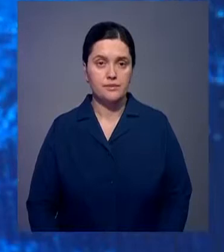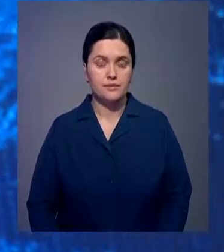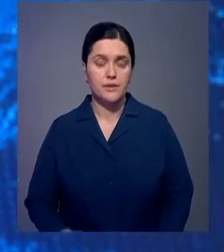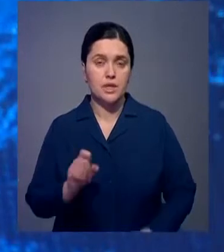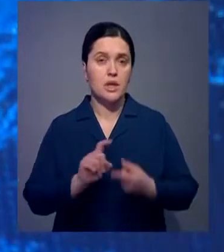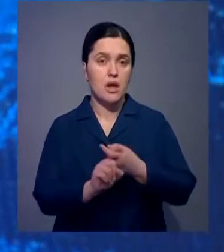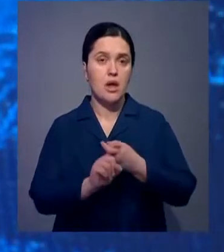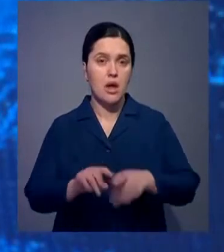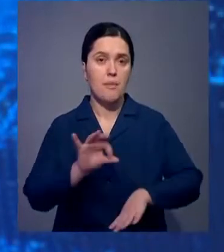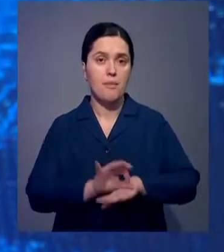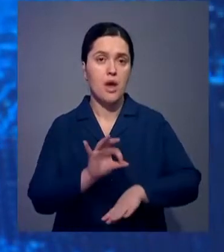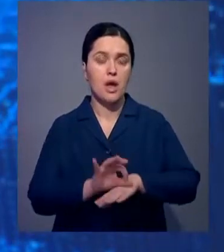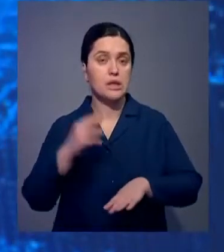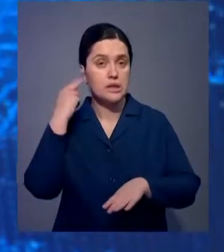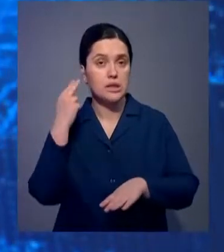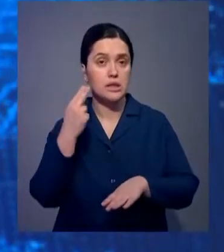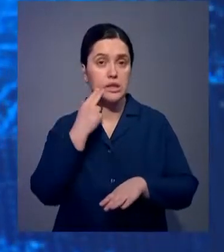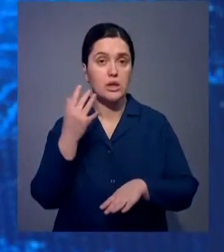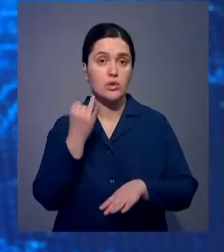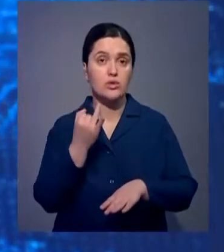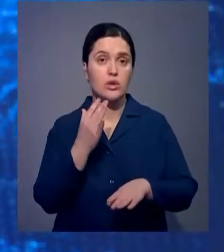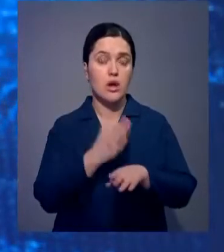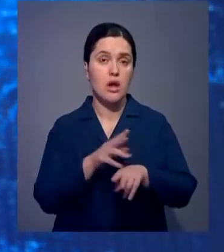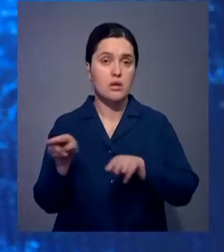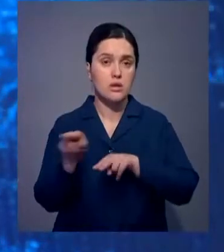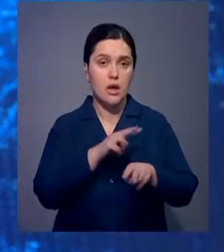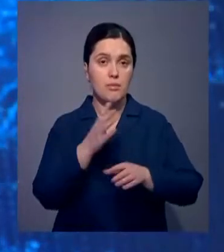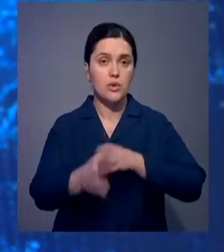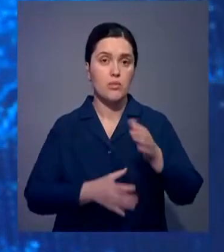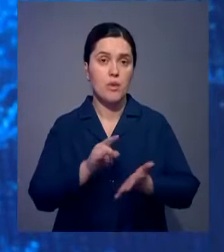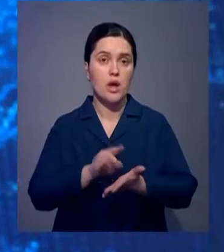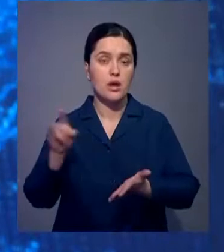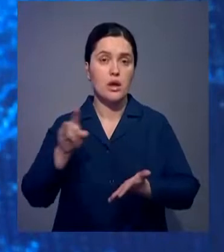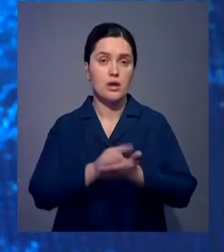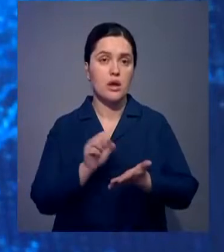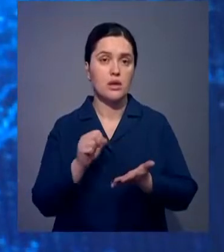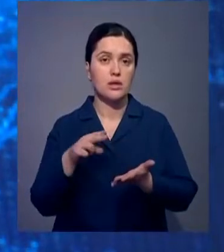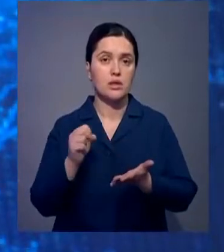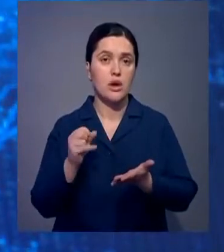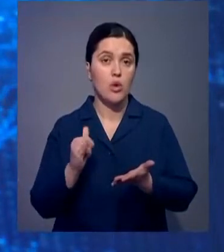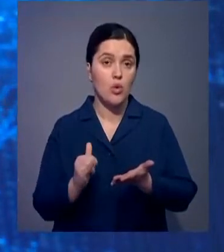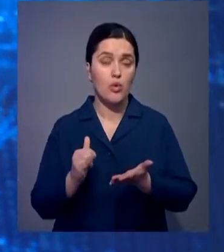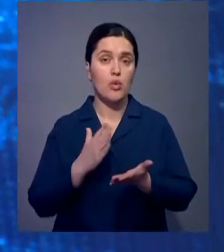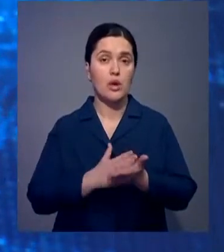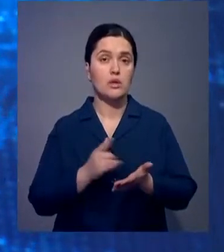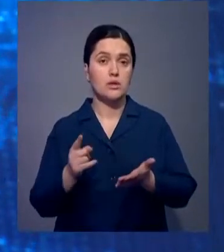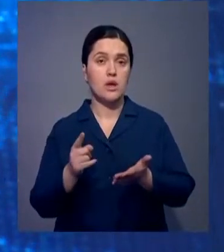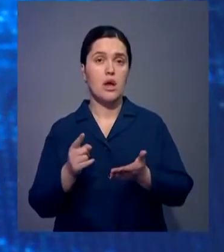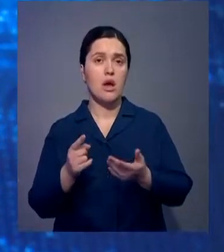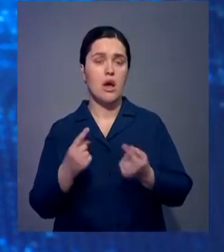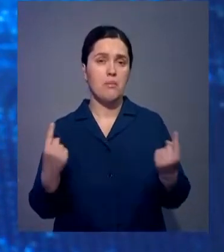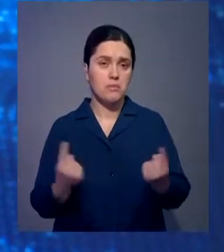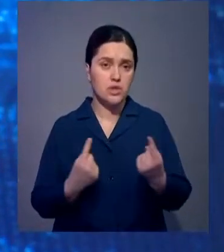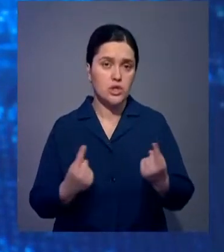из-за корона вирусной инфекции в китае усилен санитарно карантинный надзор международном аэропорту актау специалисты подчеркивают это